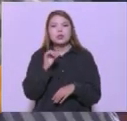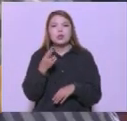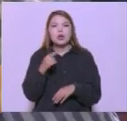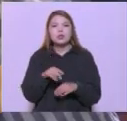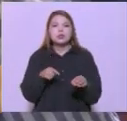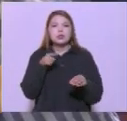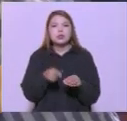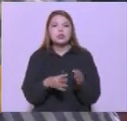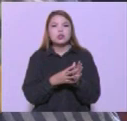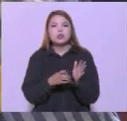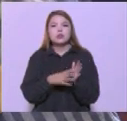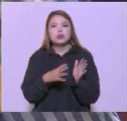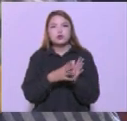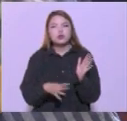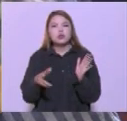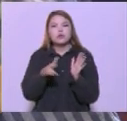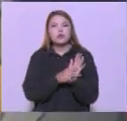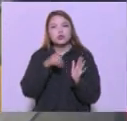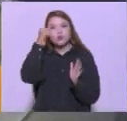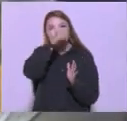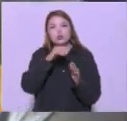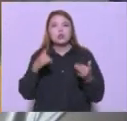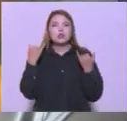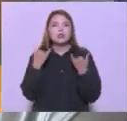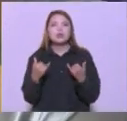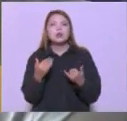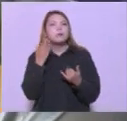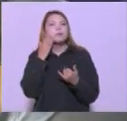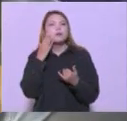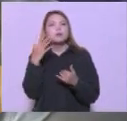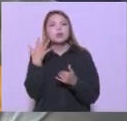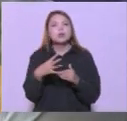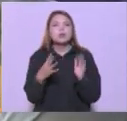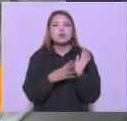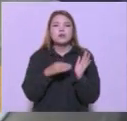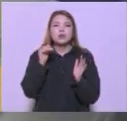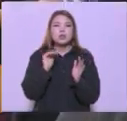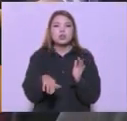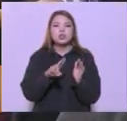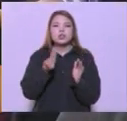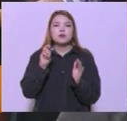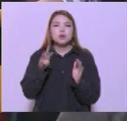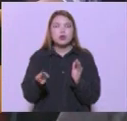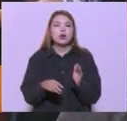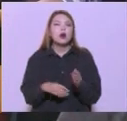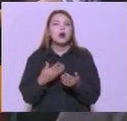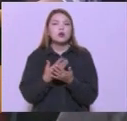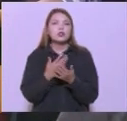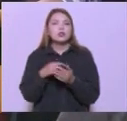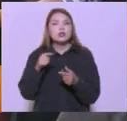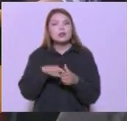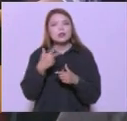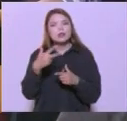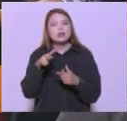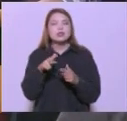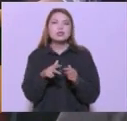еще в 1998 году и с тех пор преодолел примерно 59 545 километров или 37